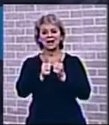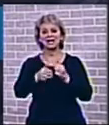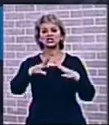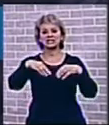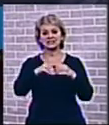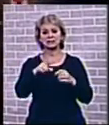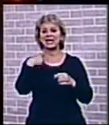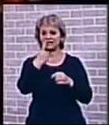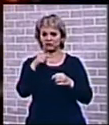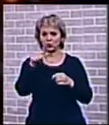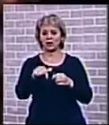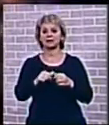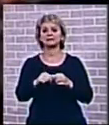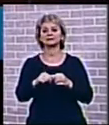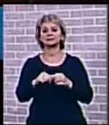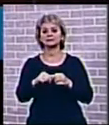семье индивидуально.